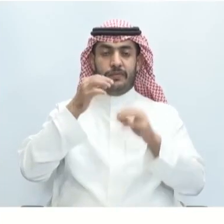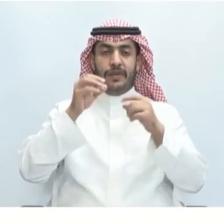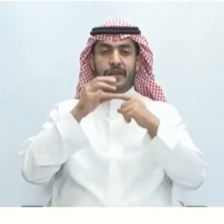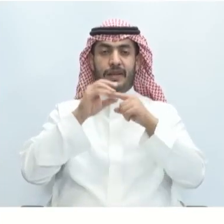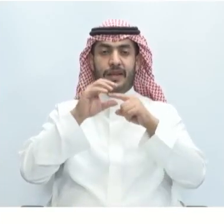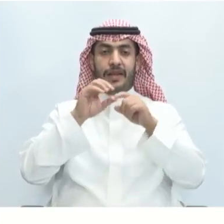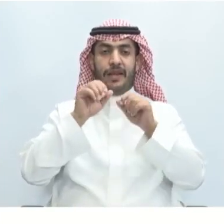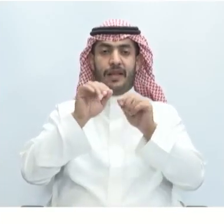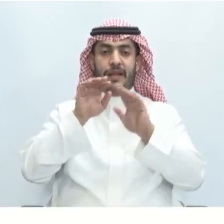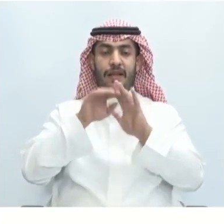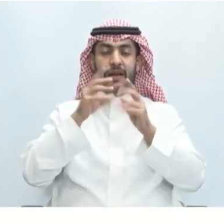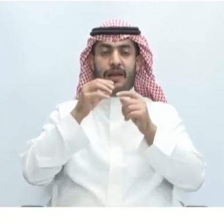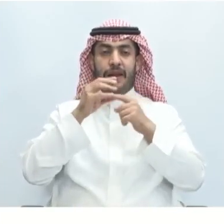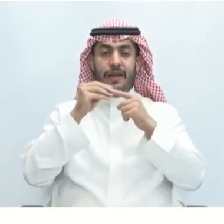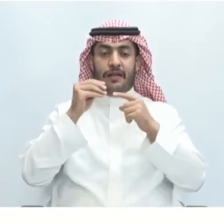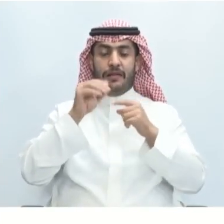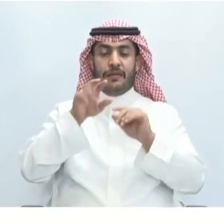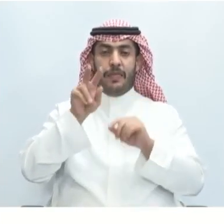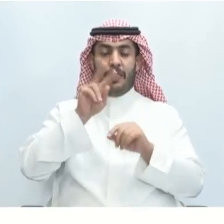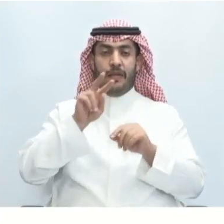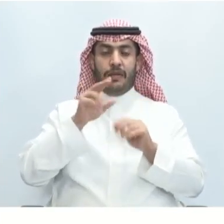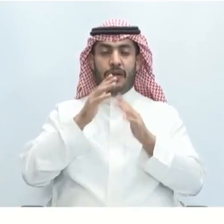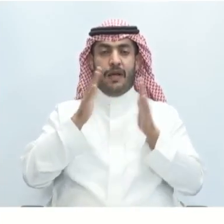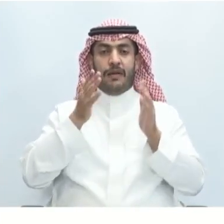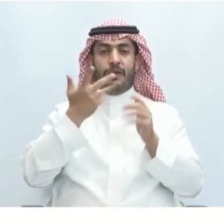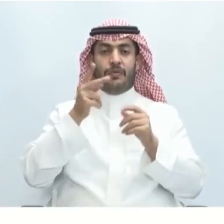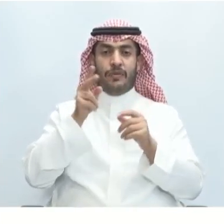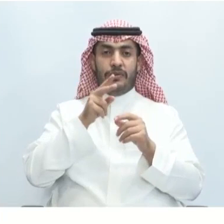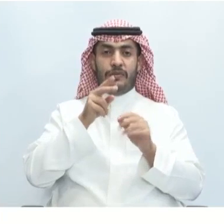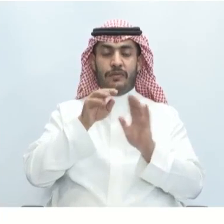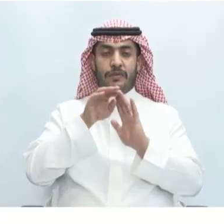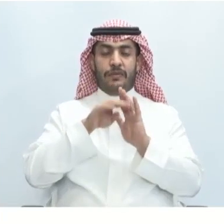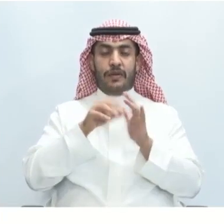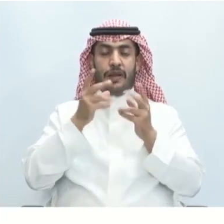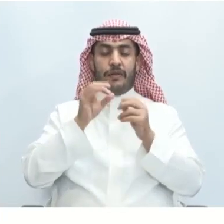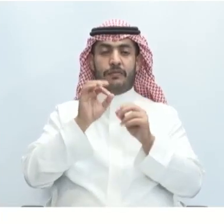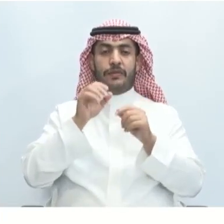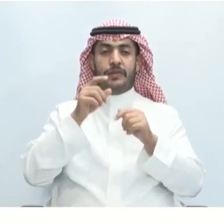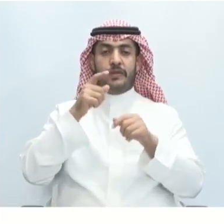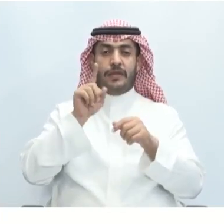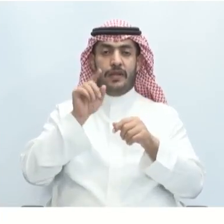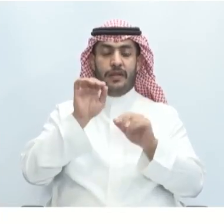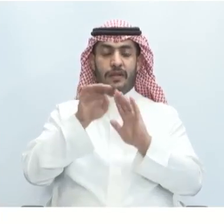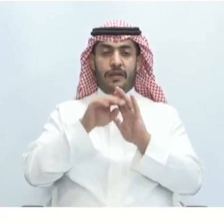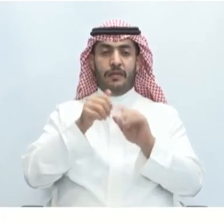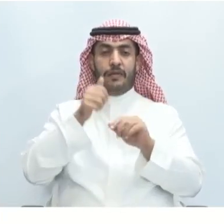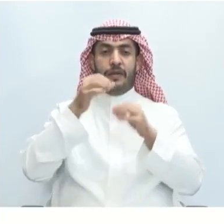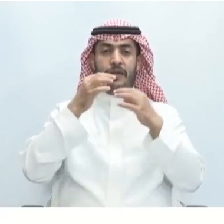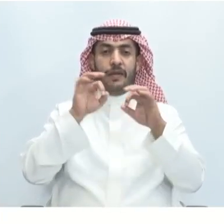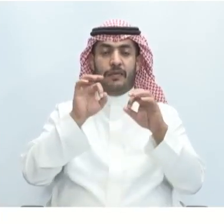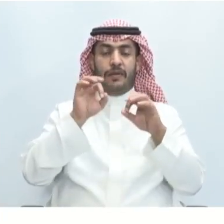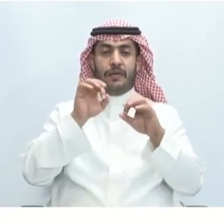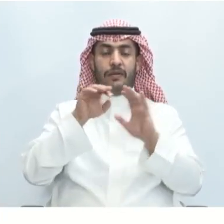كذلك 22 وهي اكبر من نص او تساوي الصفر اذا لا يظهر ارقام سلبيه وهكذا تكون ادخلت جميع